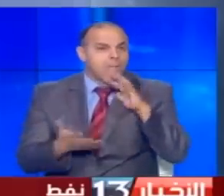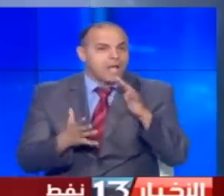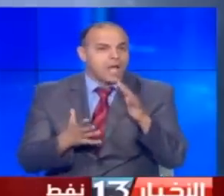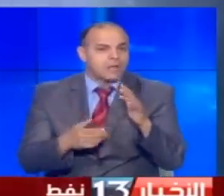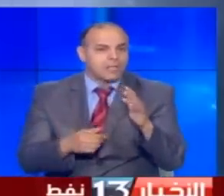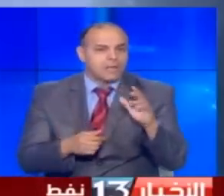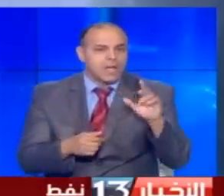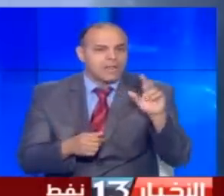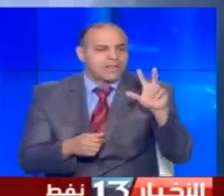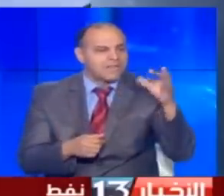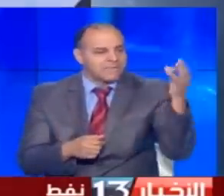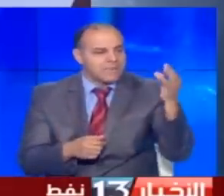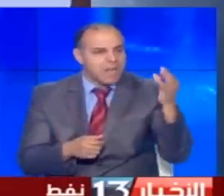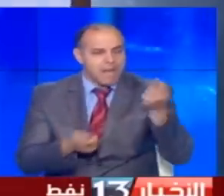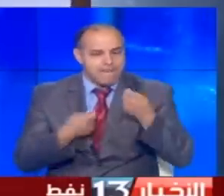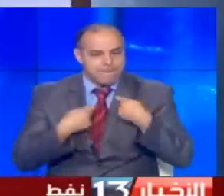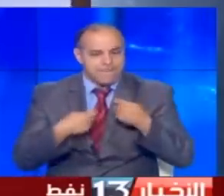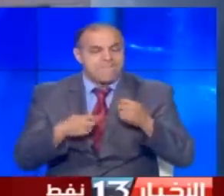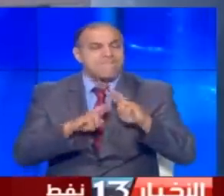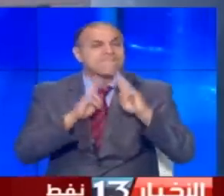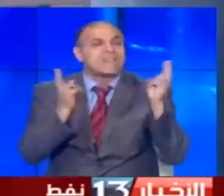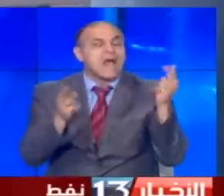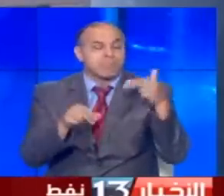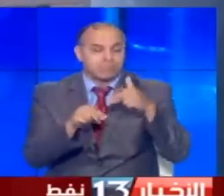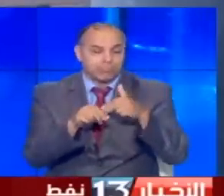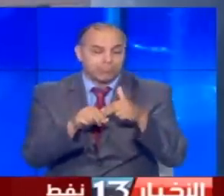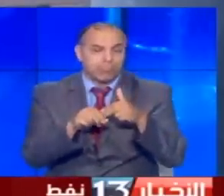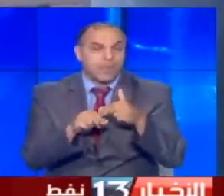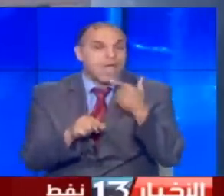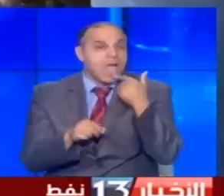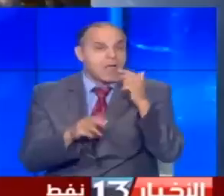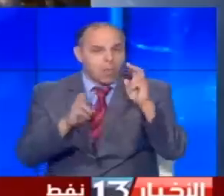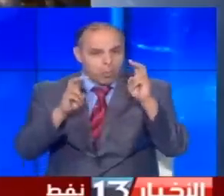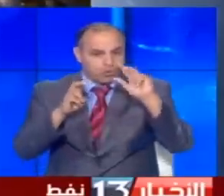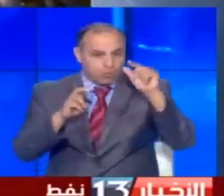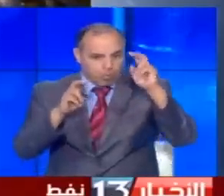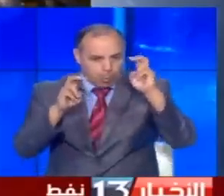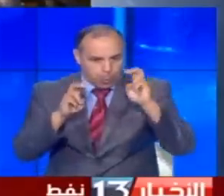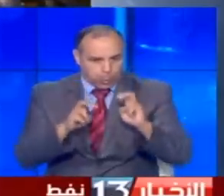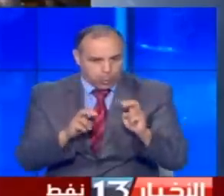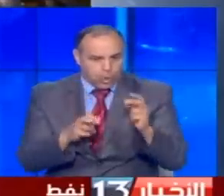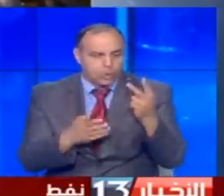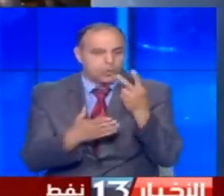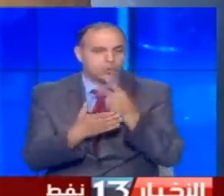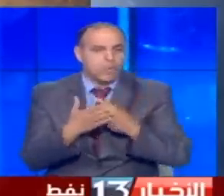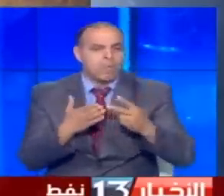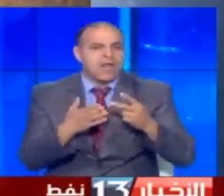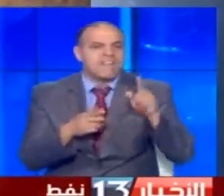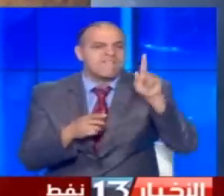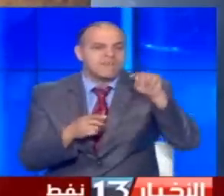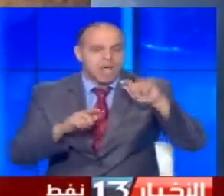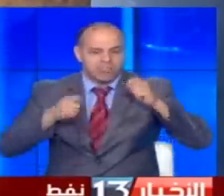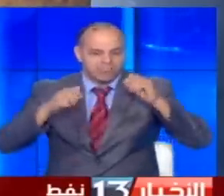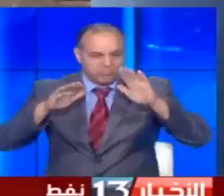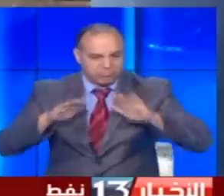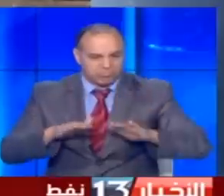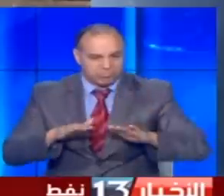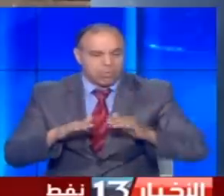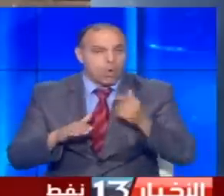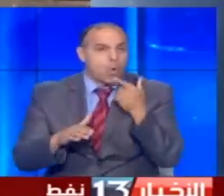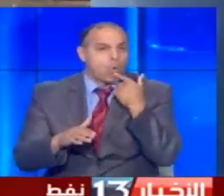ثلاثه بالمائه من حجم الاستهلاك العالمي ل تنخفض هذا الشهر الى نحو مليوني برميل يوميا معرض